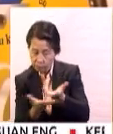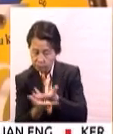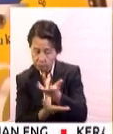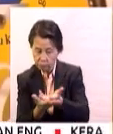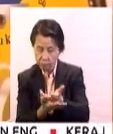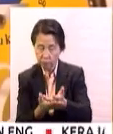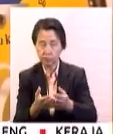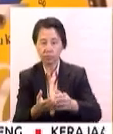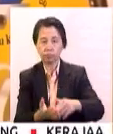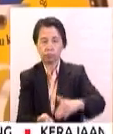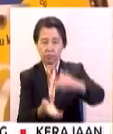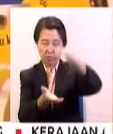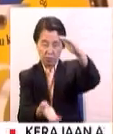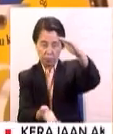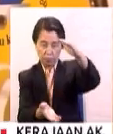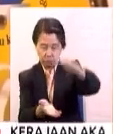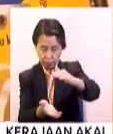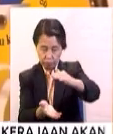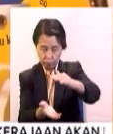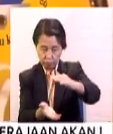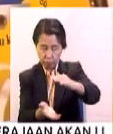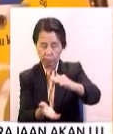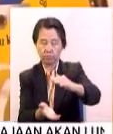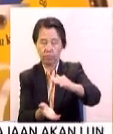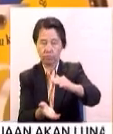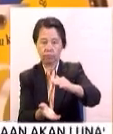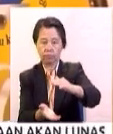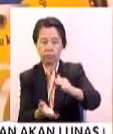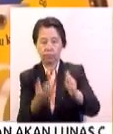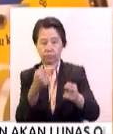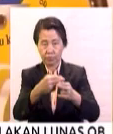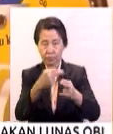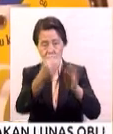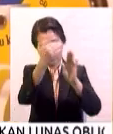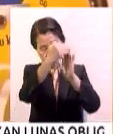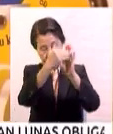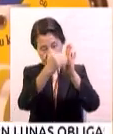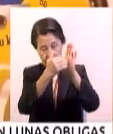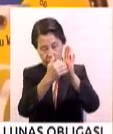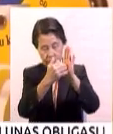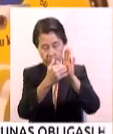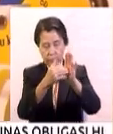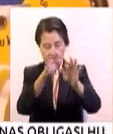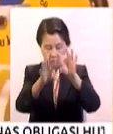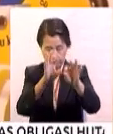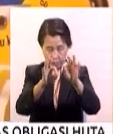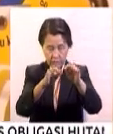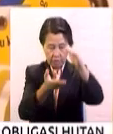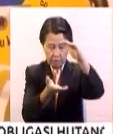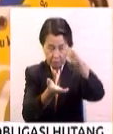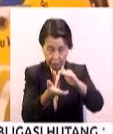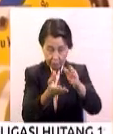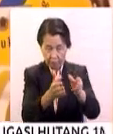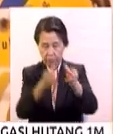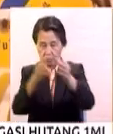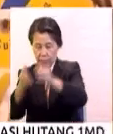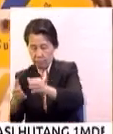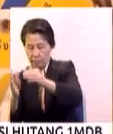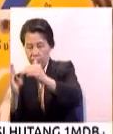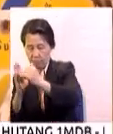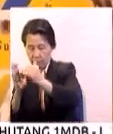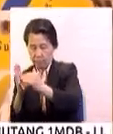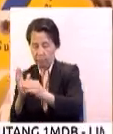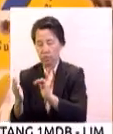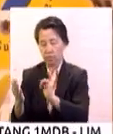kepada shortlisting group ataupun kumpulan yang disenarai pendekkan, dan seterusnya melalui senarai pendek tersebutlah kita akan